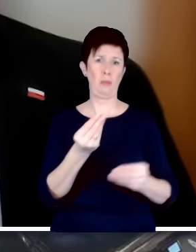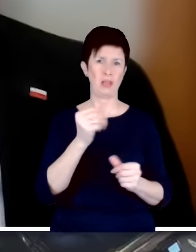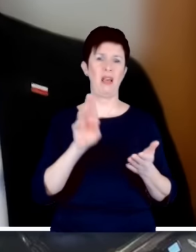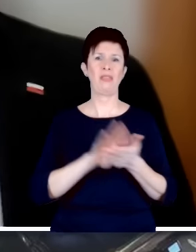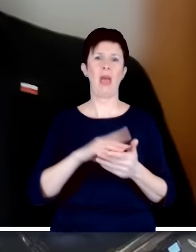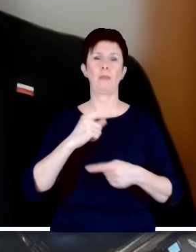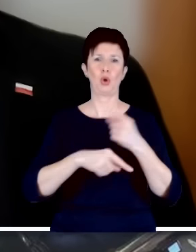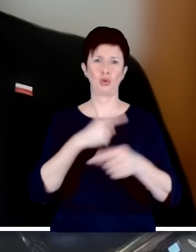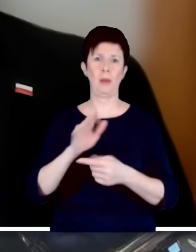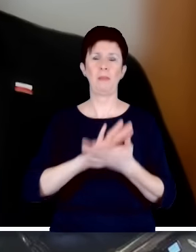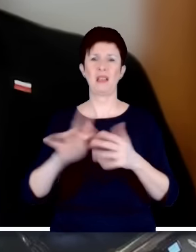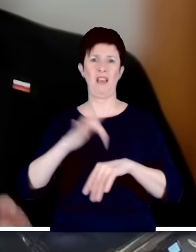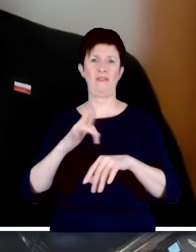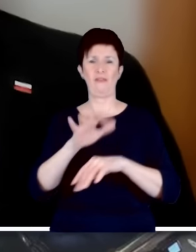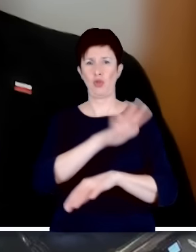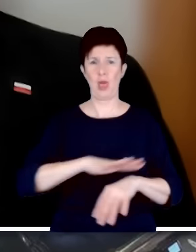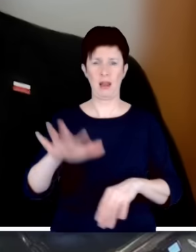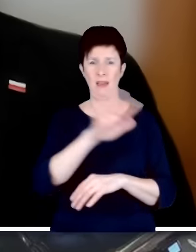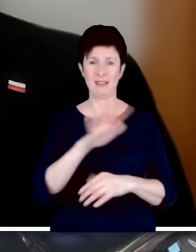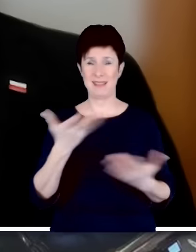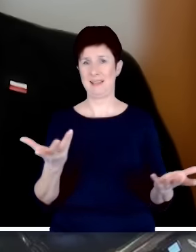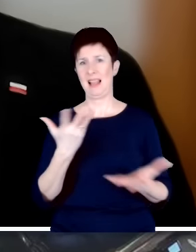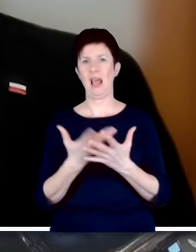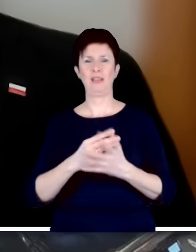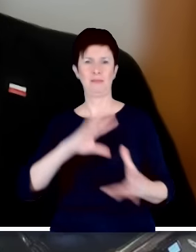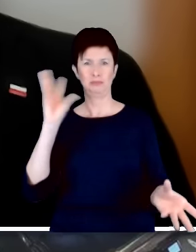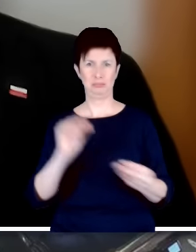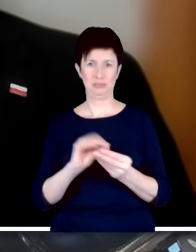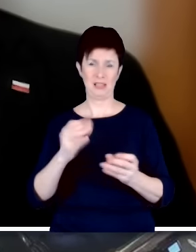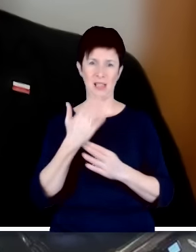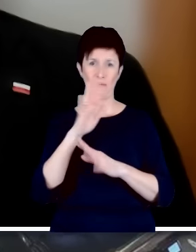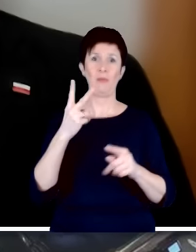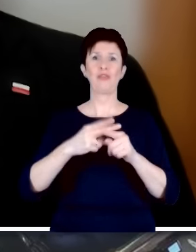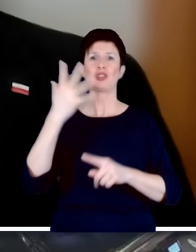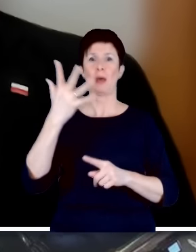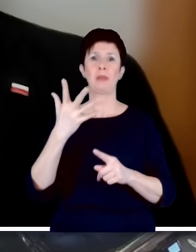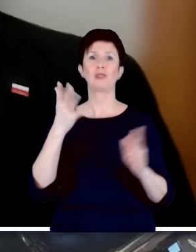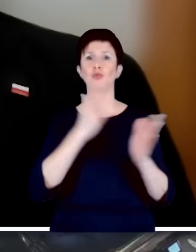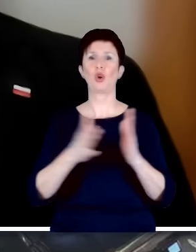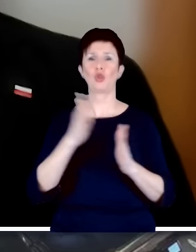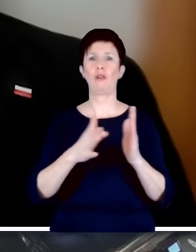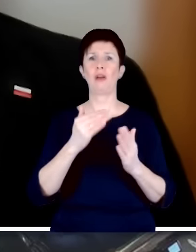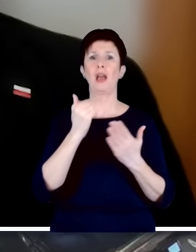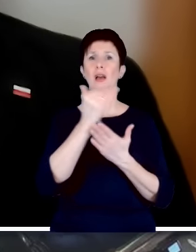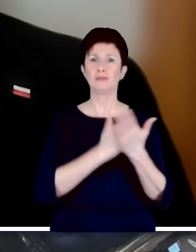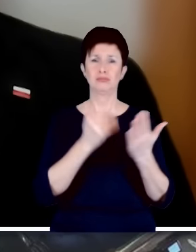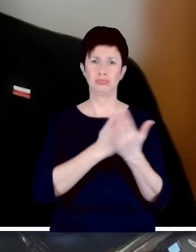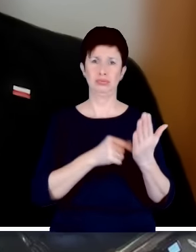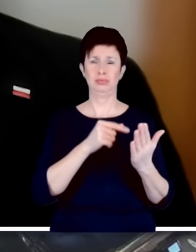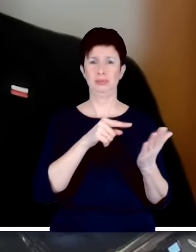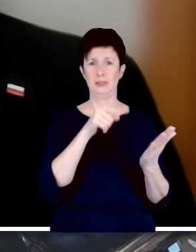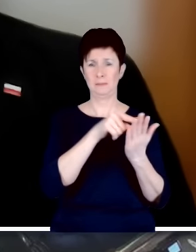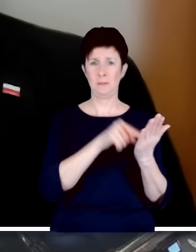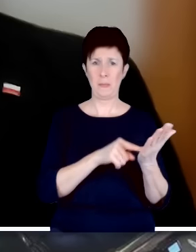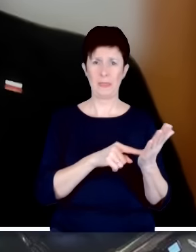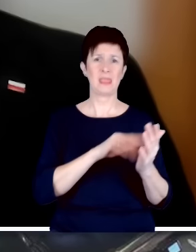efektu w terenie. Reasumując, no tak jak pokazało 25 wcześniejszych opracowań, jest to ślepa uliczka i znacznie lepszym rozwiązaniem jest budowa nowego